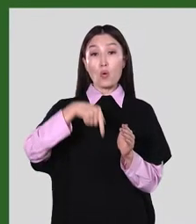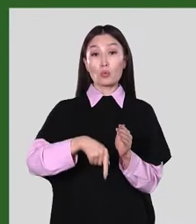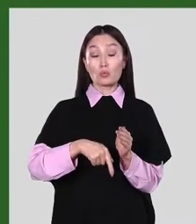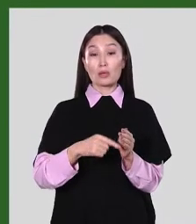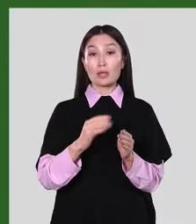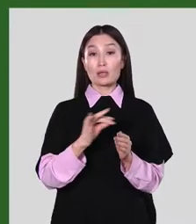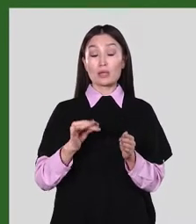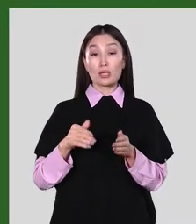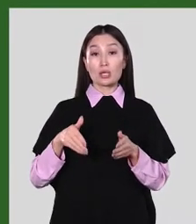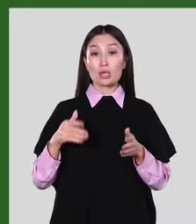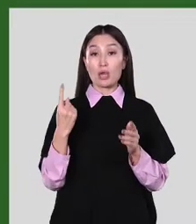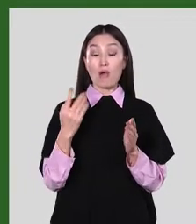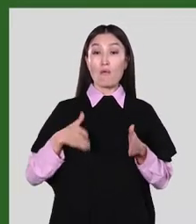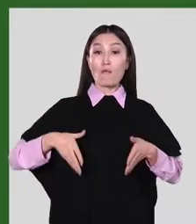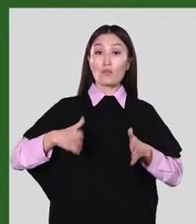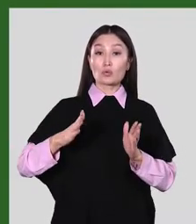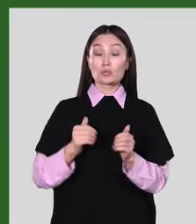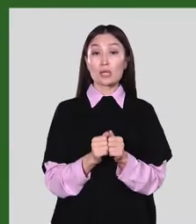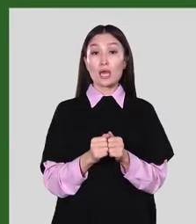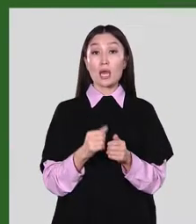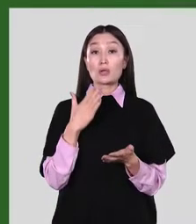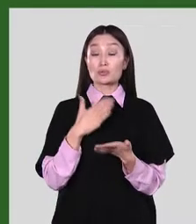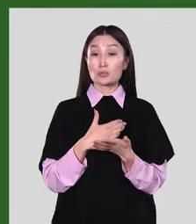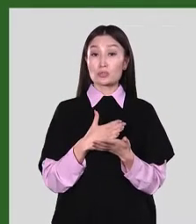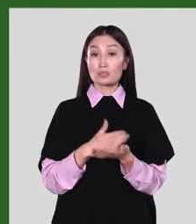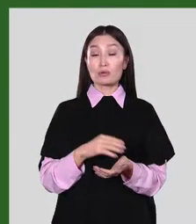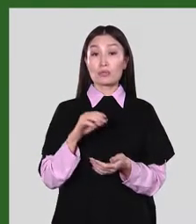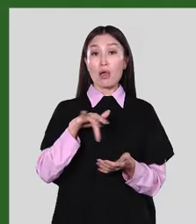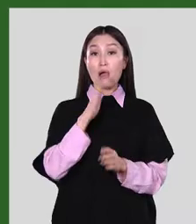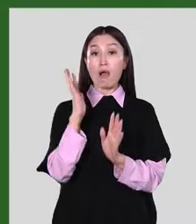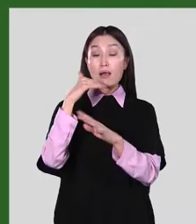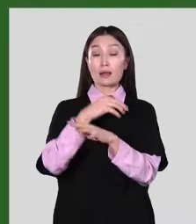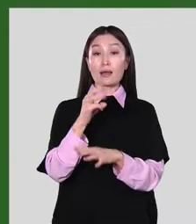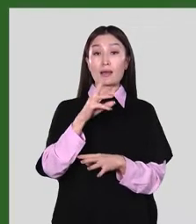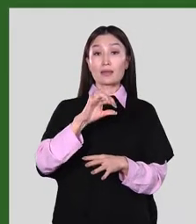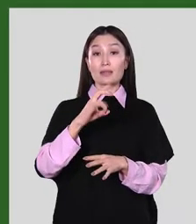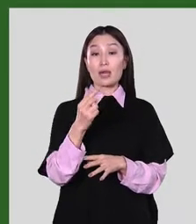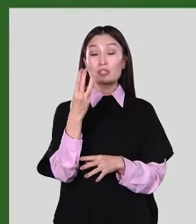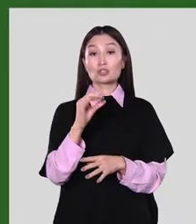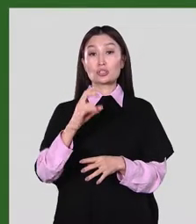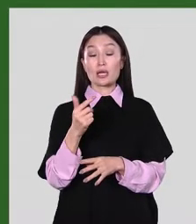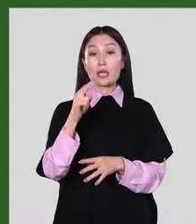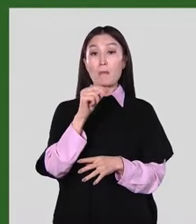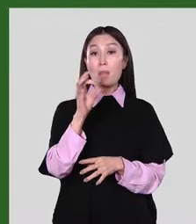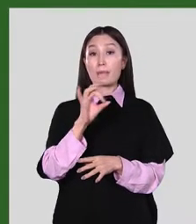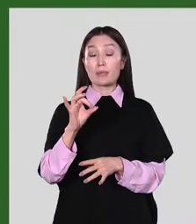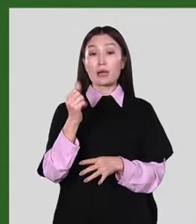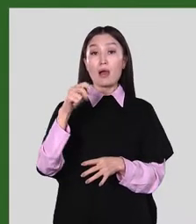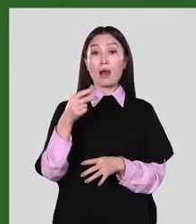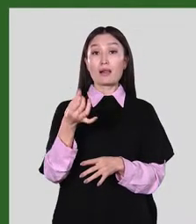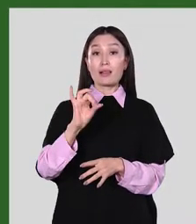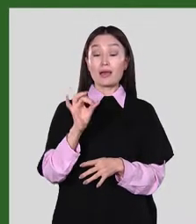русле существование в горах тянь-шаня и памира алой мощных узлов